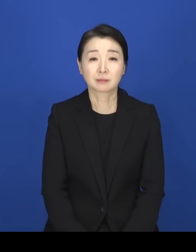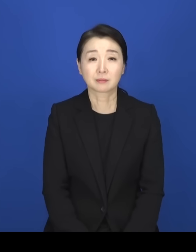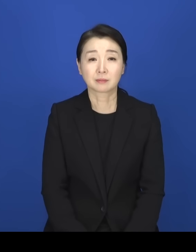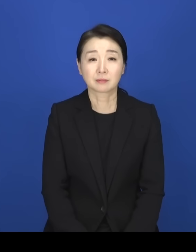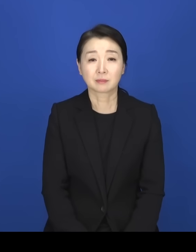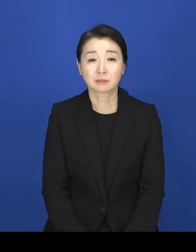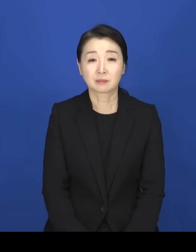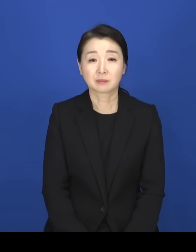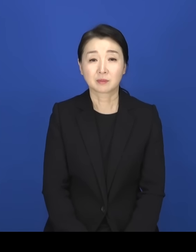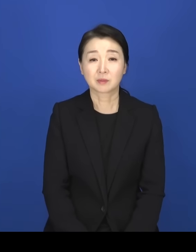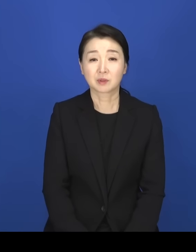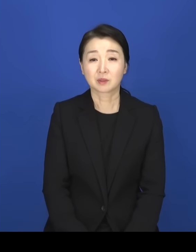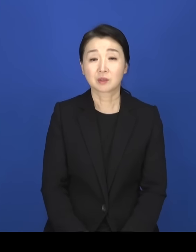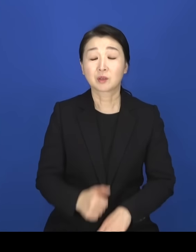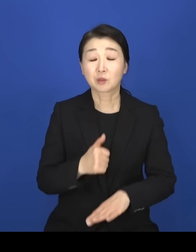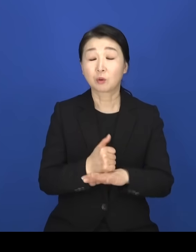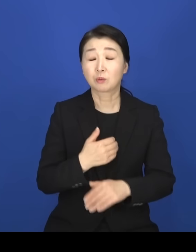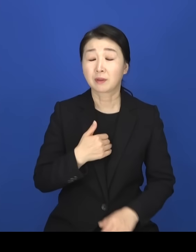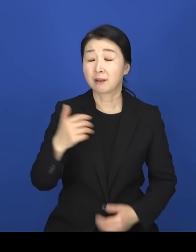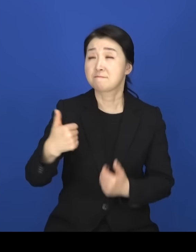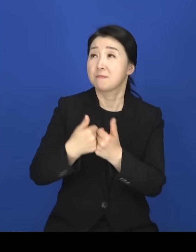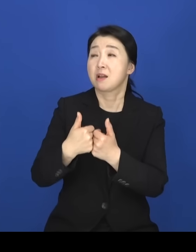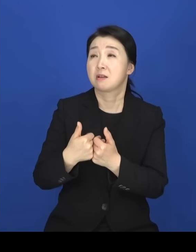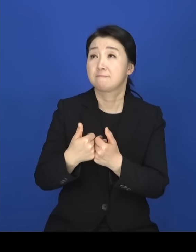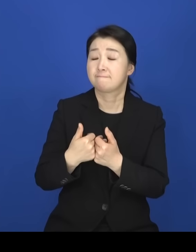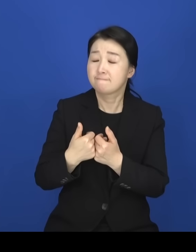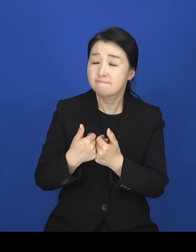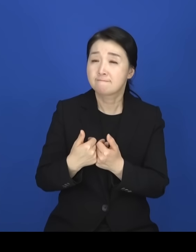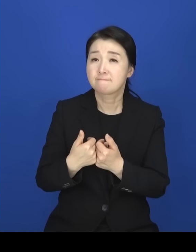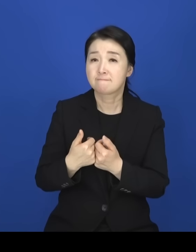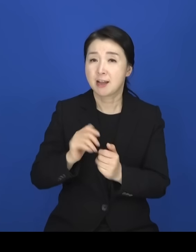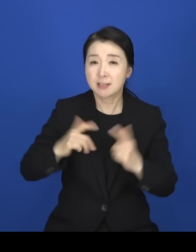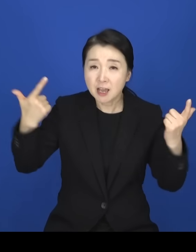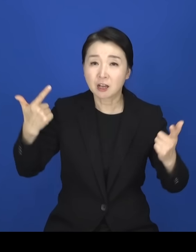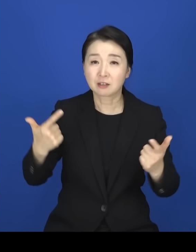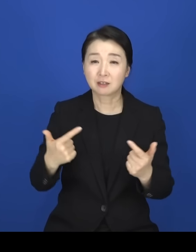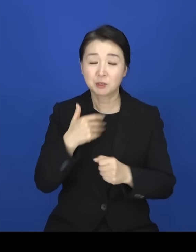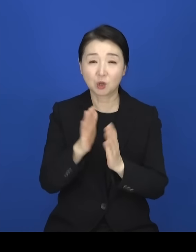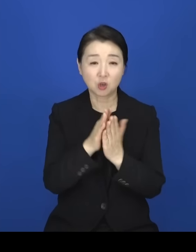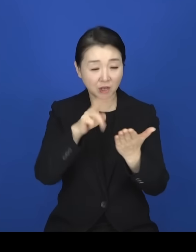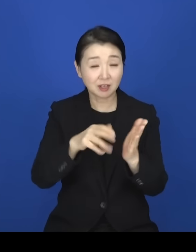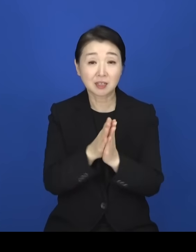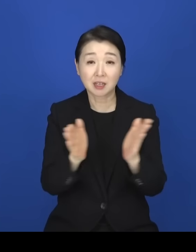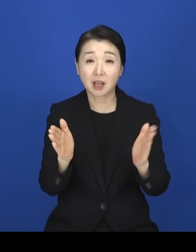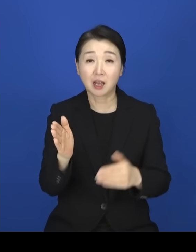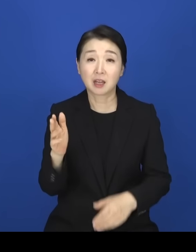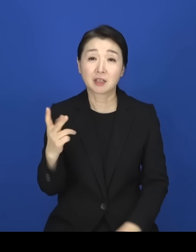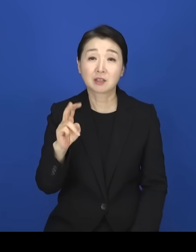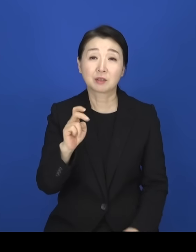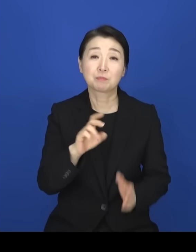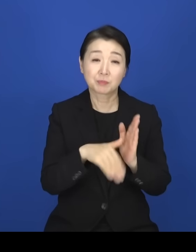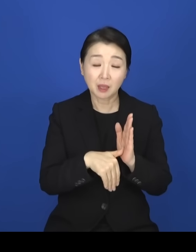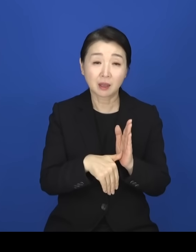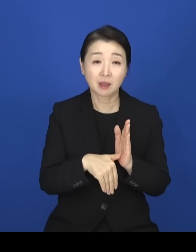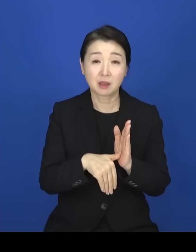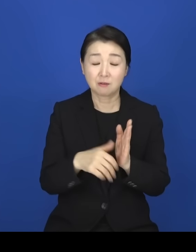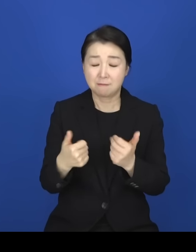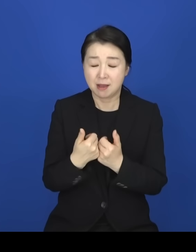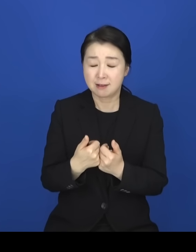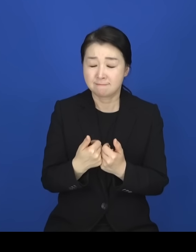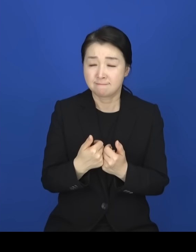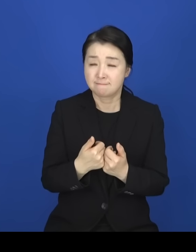그래서 약간 반항심에 제가 성경을 읽기 시작한 거예요. 아, 그래요? 2021년도에 예. 반항심에 한번 이약